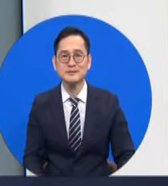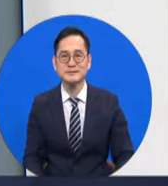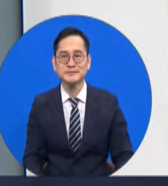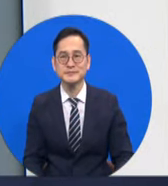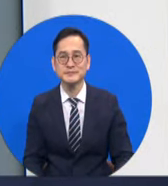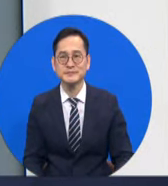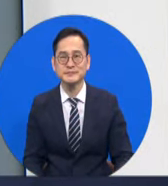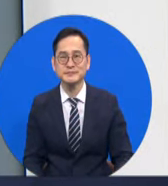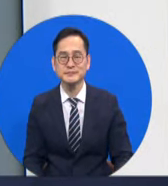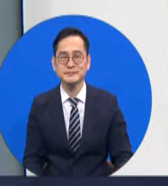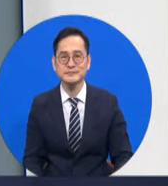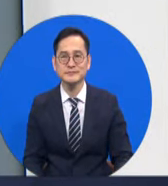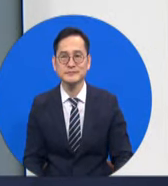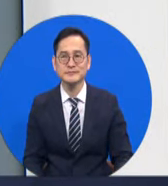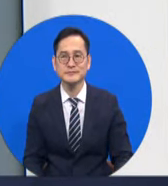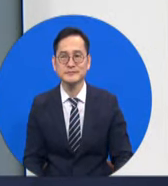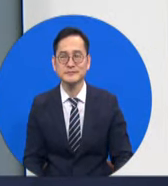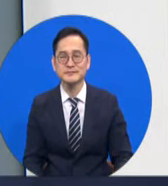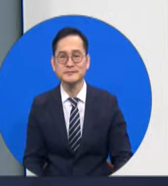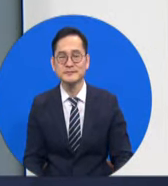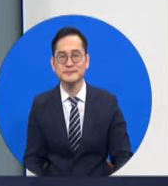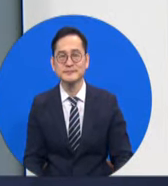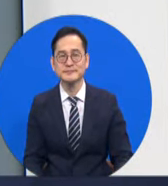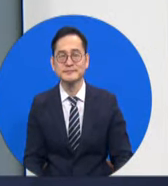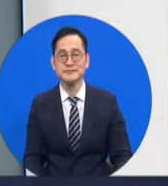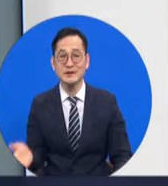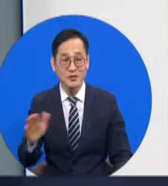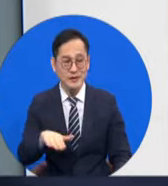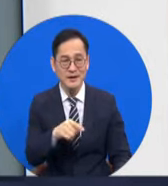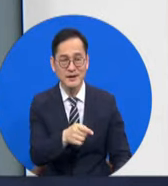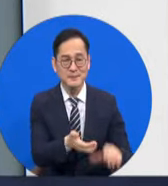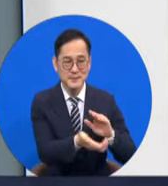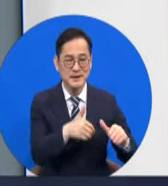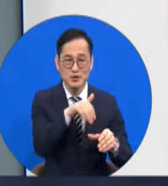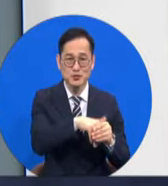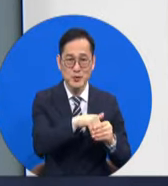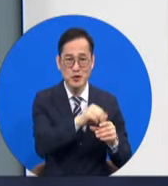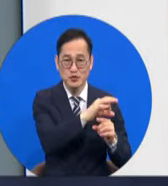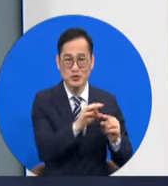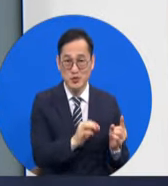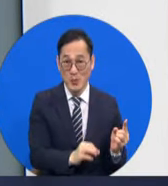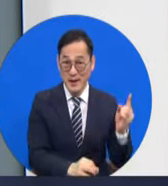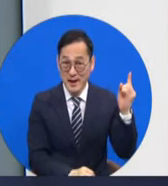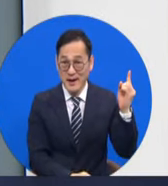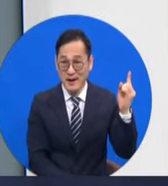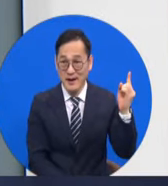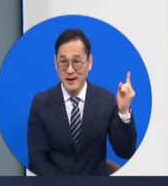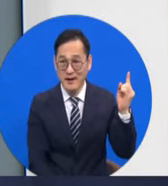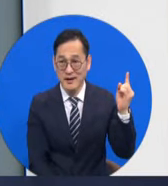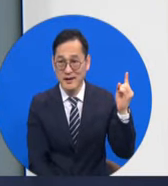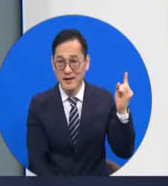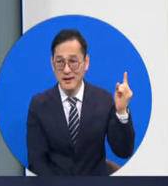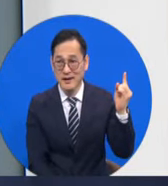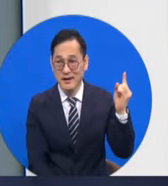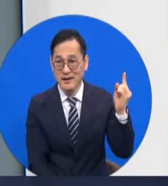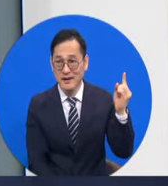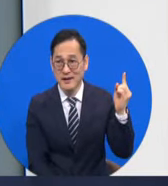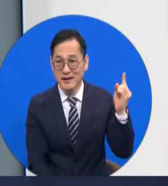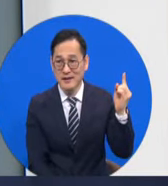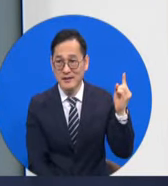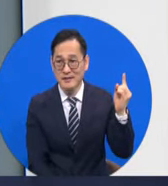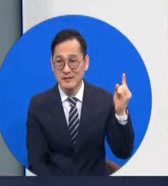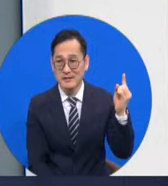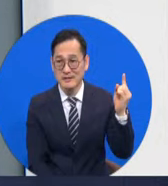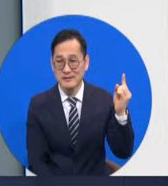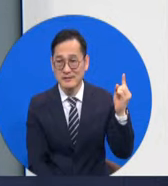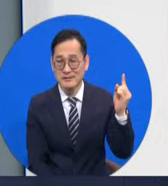이런 걸 갖다 떠나가지고 어떤 현상이 벌어졌느냐. 사전투표 일이 지난 이후에 새로운 이슈들이